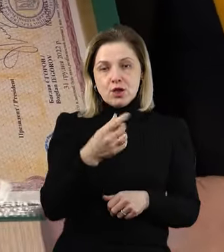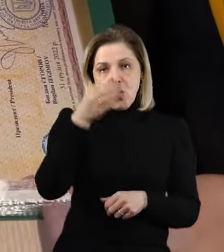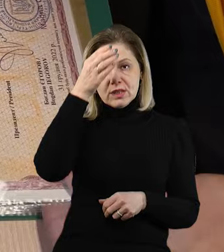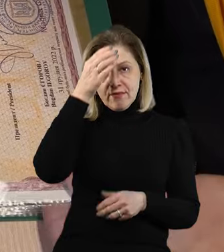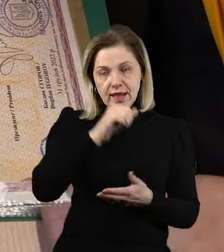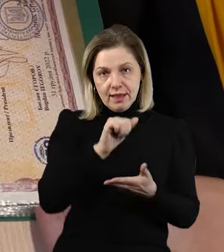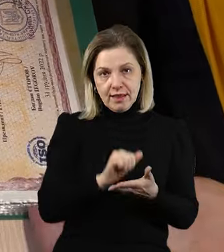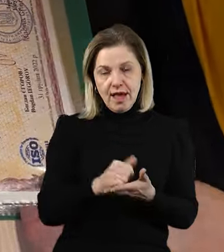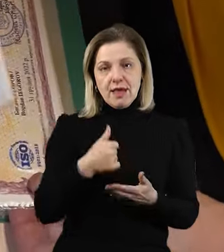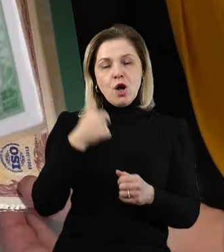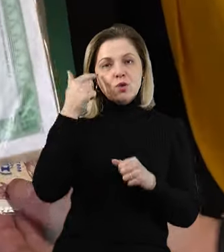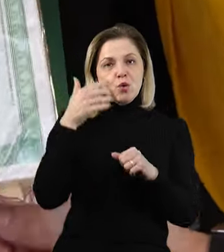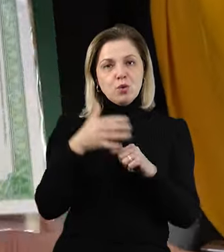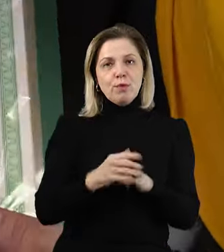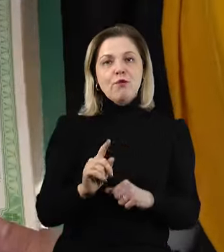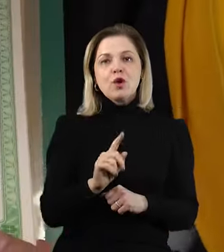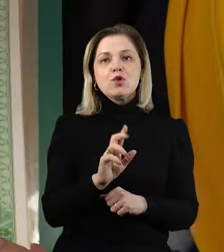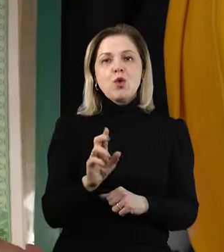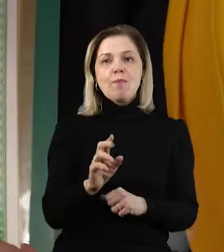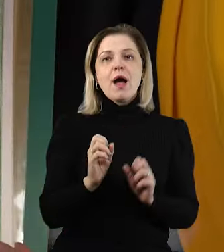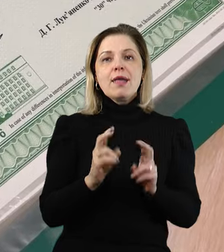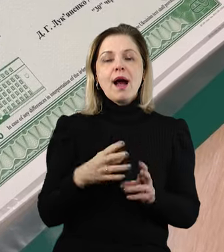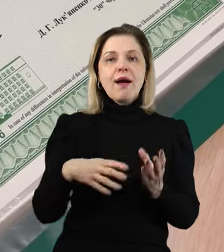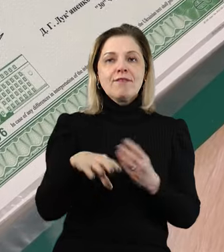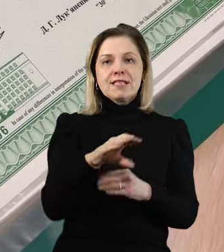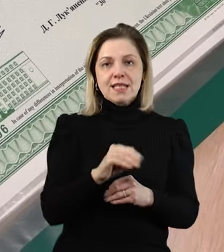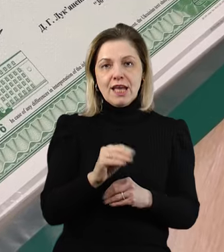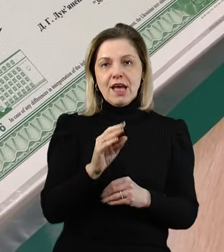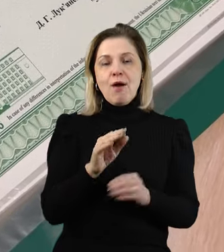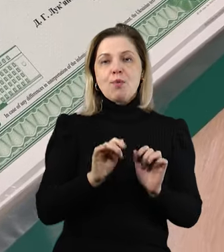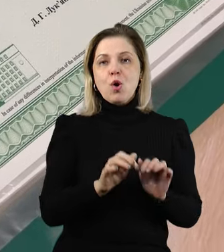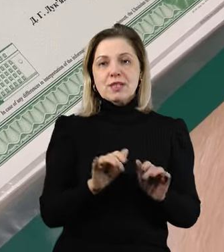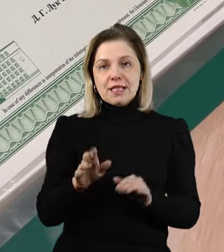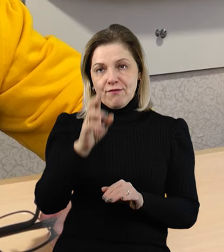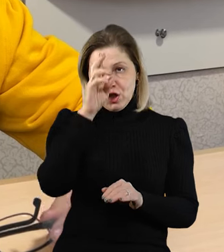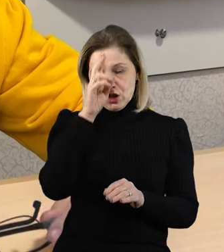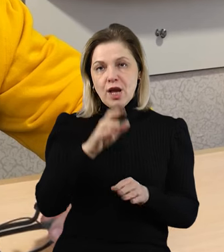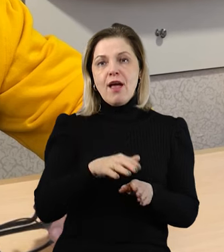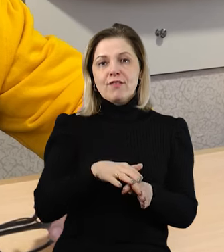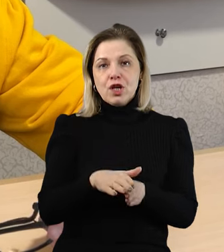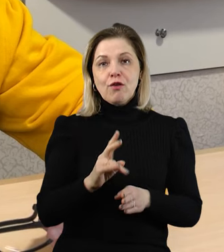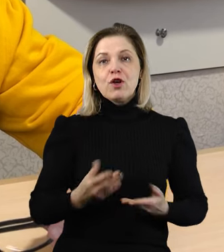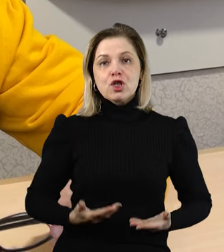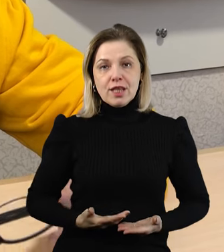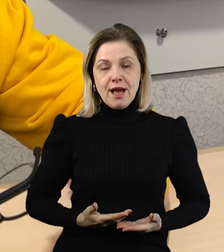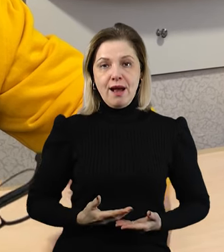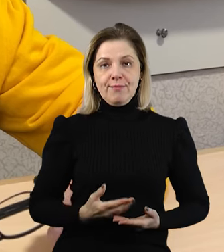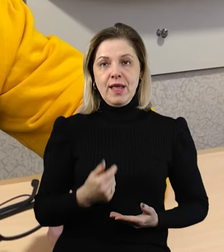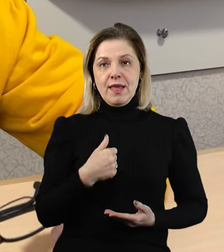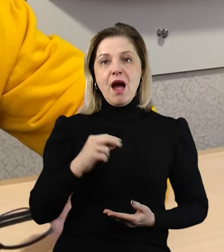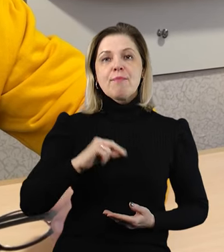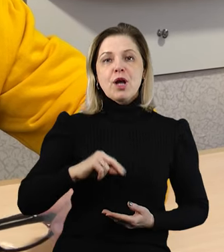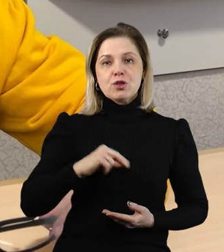першої освіти я зрозумів, що для того, щоб розуміти, як всі процеси в державі втілюються в життя та реалізовуються, як взагалі